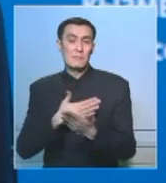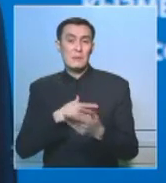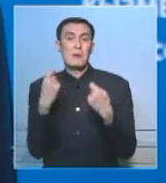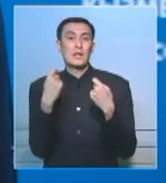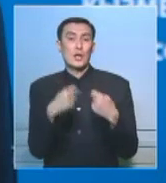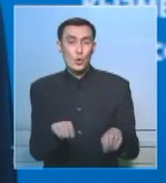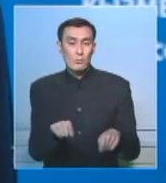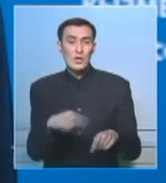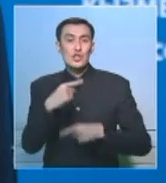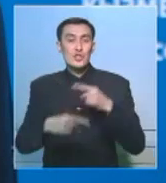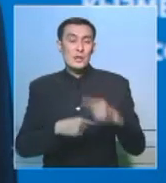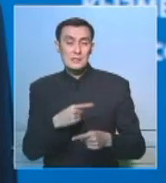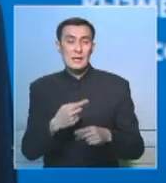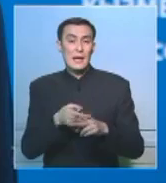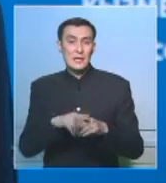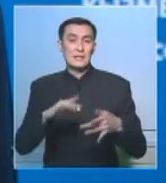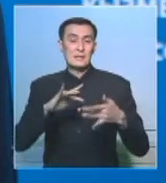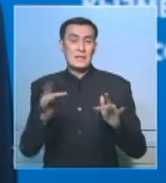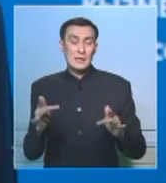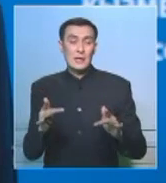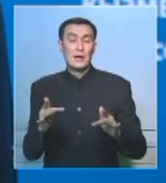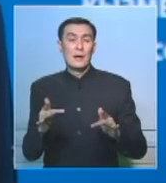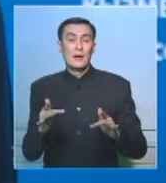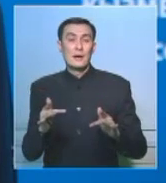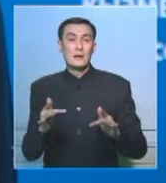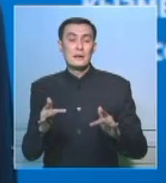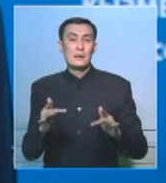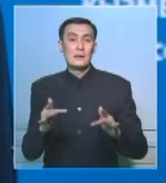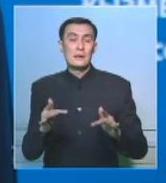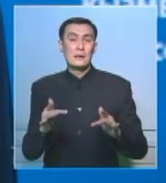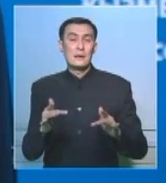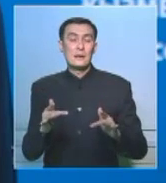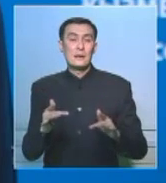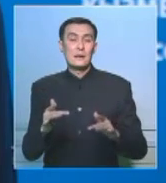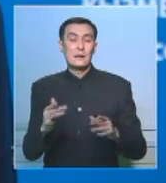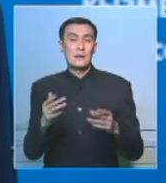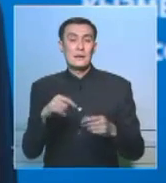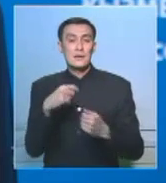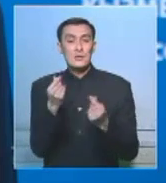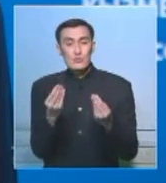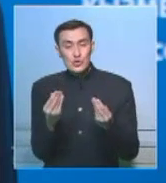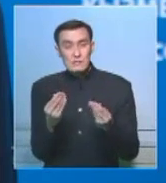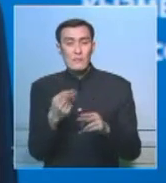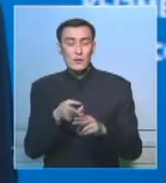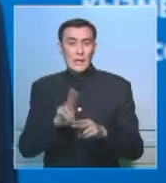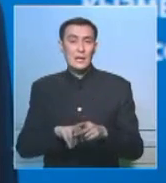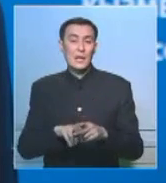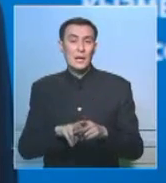продаем и через эту площадку продаем и конфискат, точно так же будет, и вот